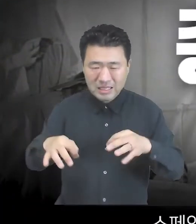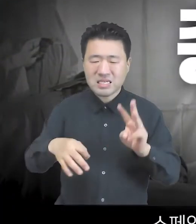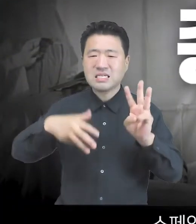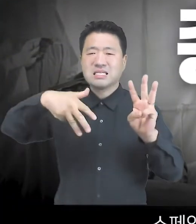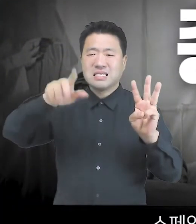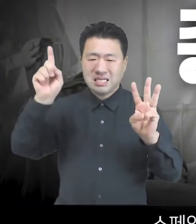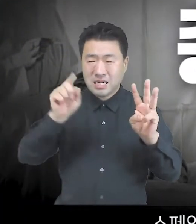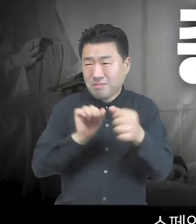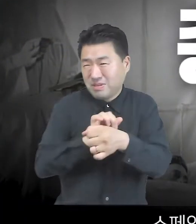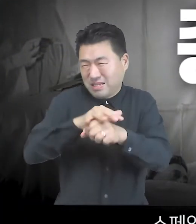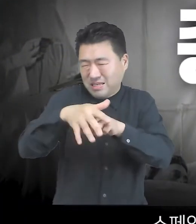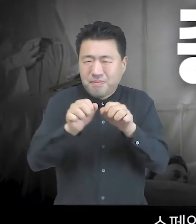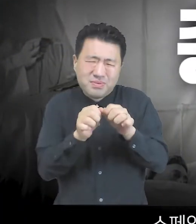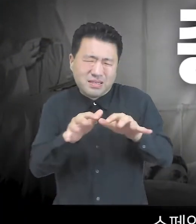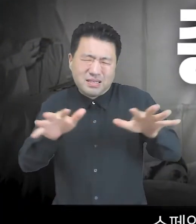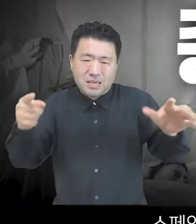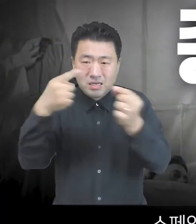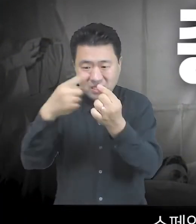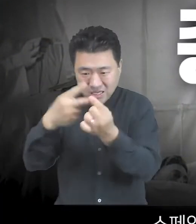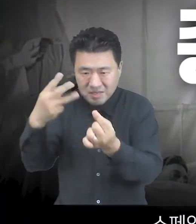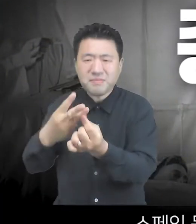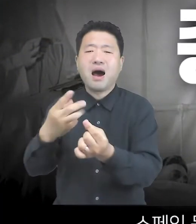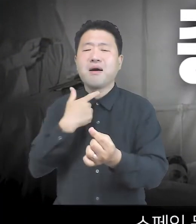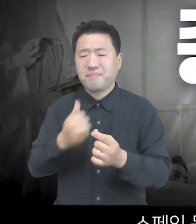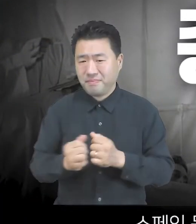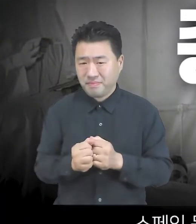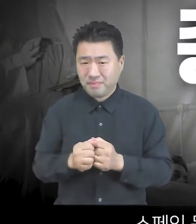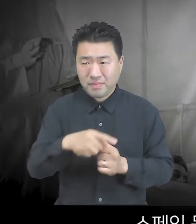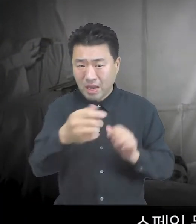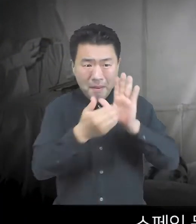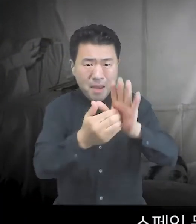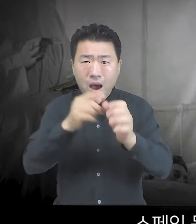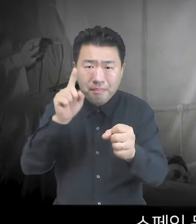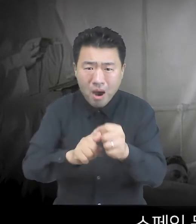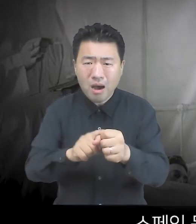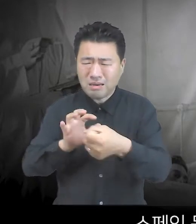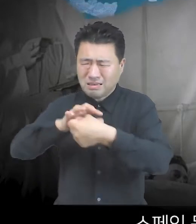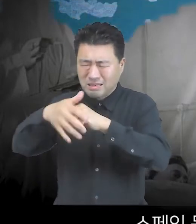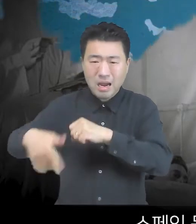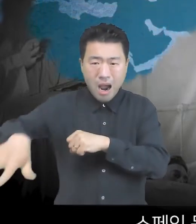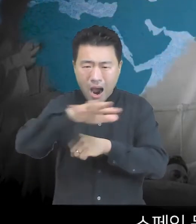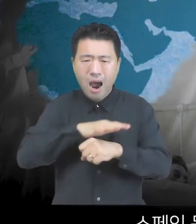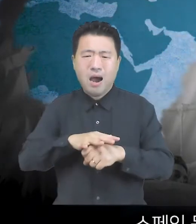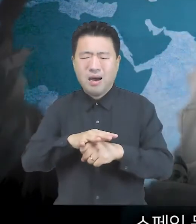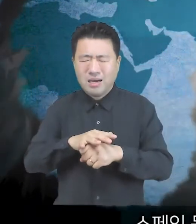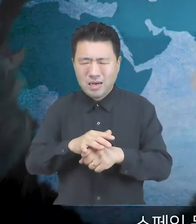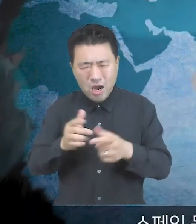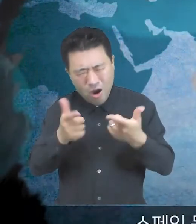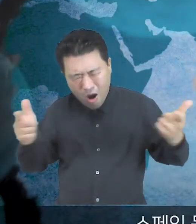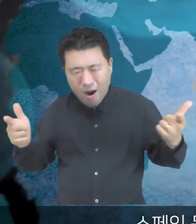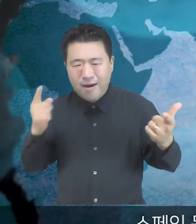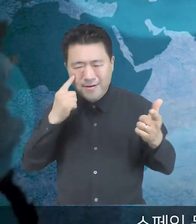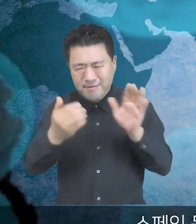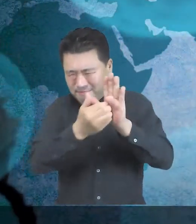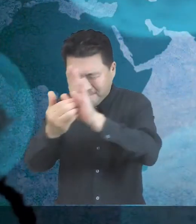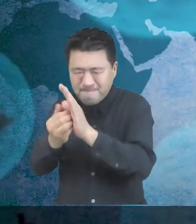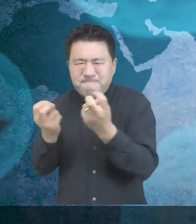총 3차례에 걸쳐 세계를 휩쓸었는데요. 스페인 독감을 막기 위해 전 세계는 다양한 조치를